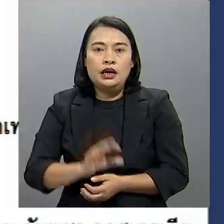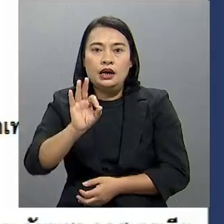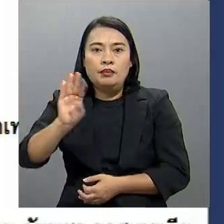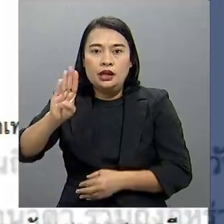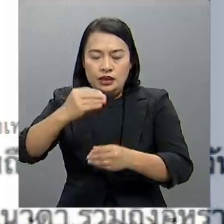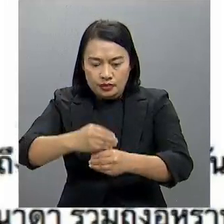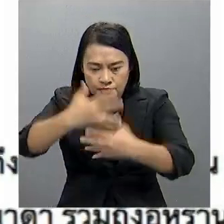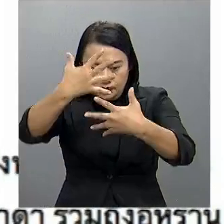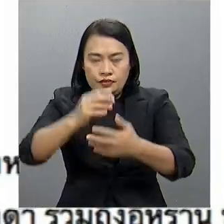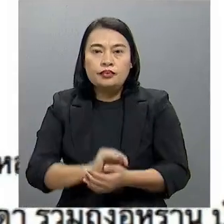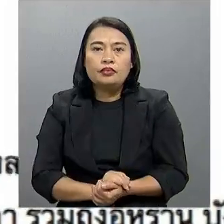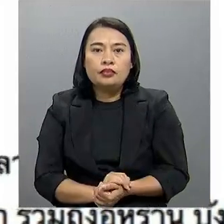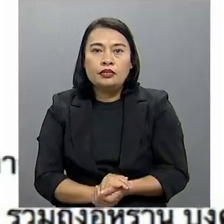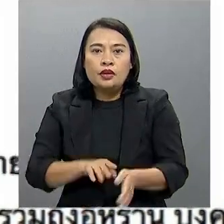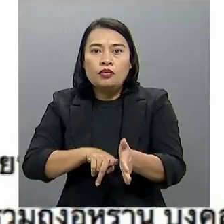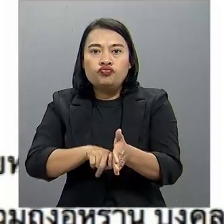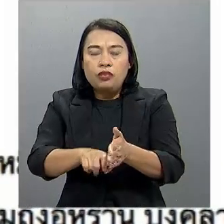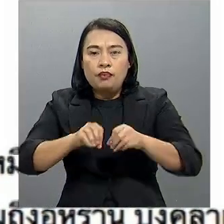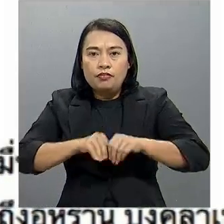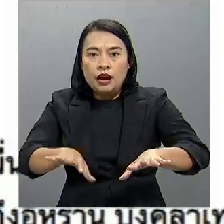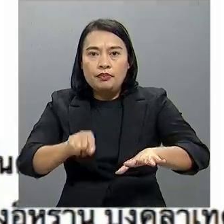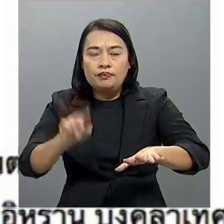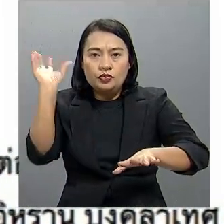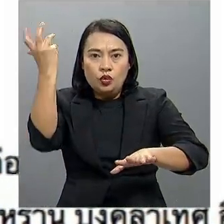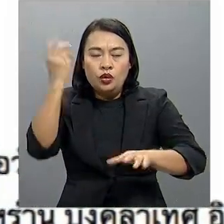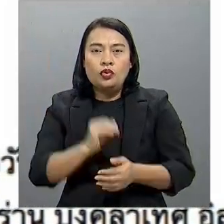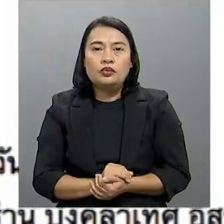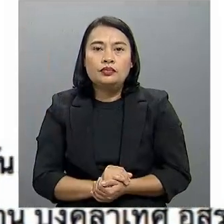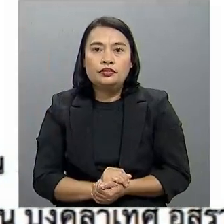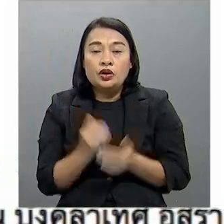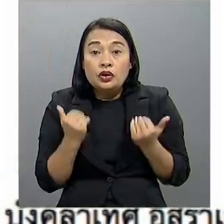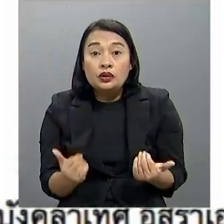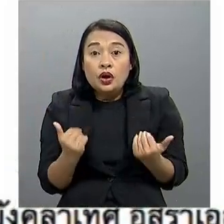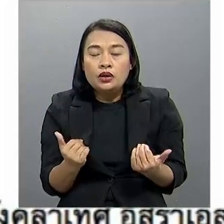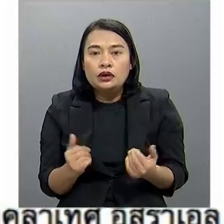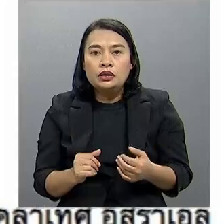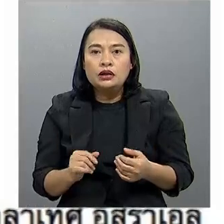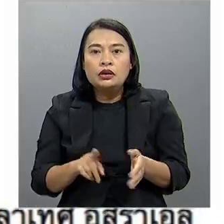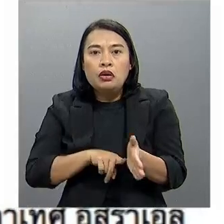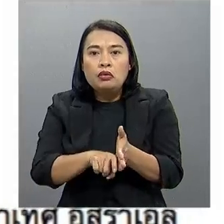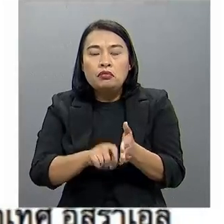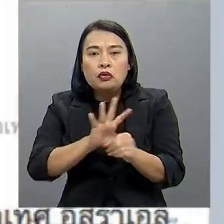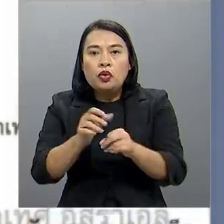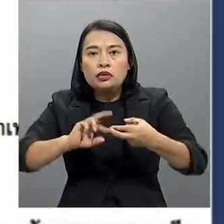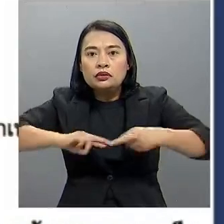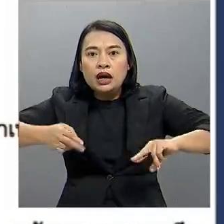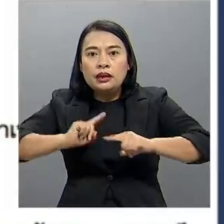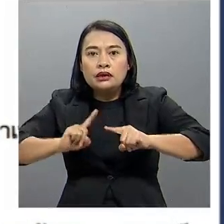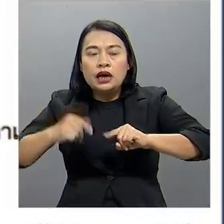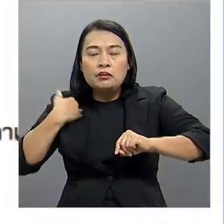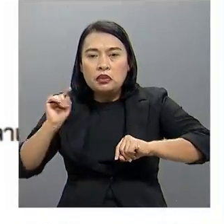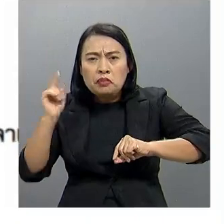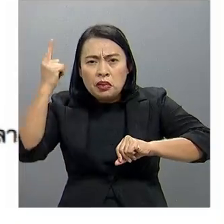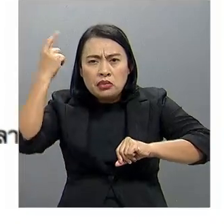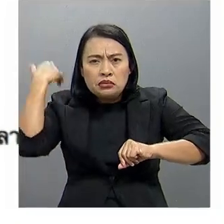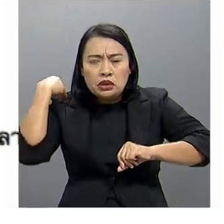รวมการระบาดของโควิช 19ทั่วโลกในขณะนี้ว่ามีหลายสายพันธุ์และพบการกลายพันธุ์ชนิดใหม่ๆระบาดมากขึ้น